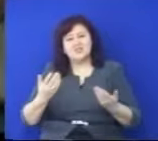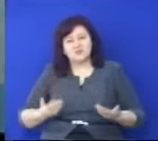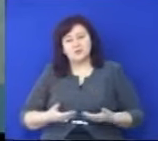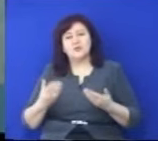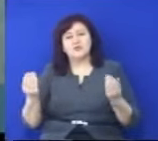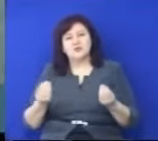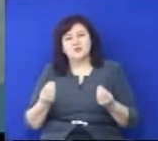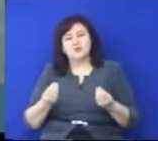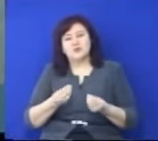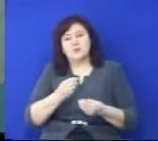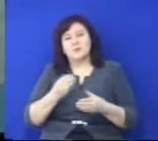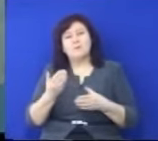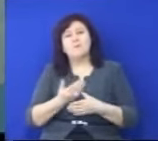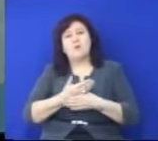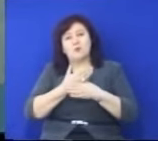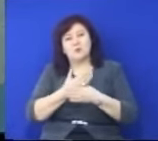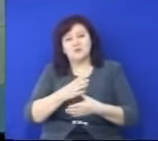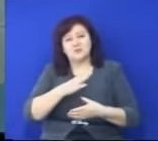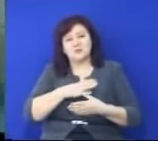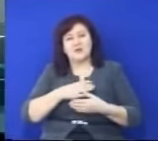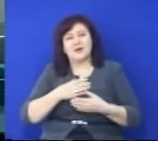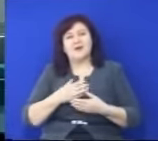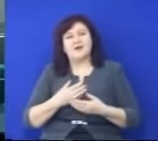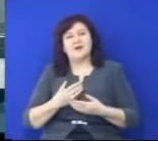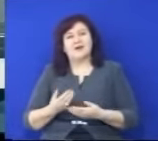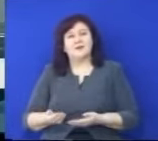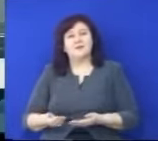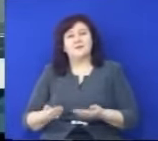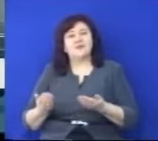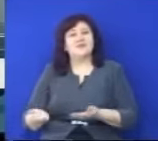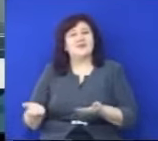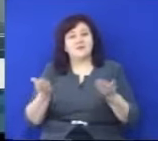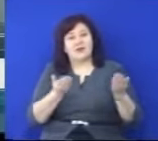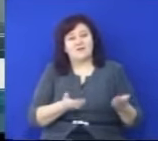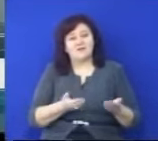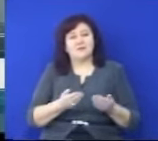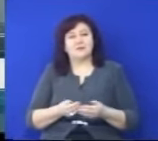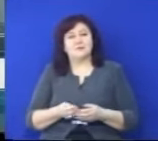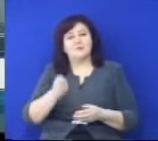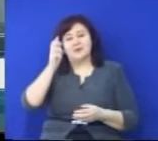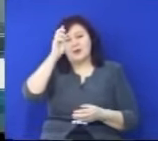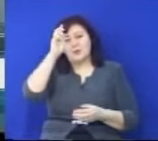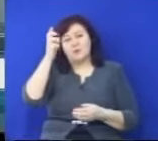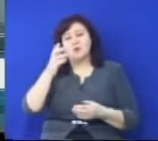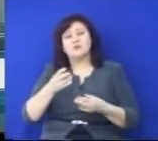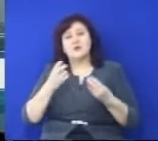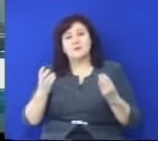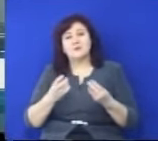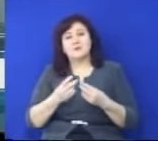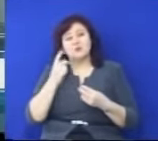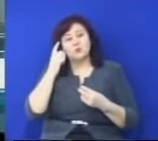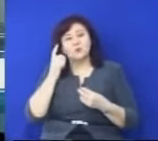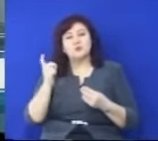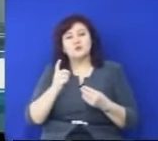әперген. Қолымыздан келгенше мінекей бүгін осы көмегімізді жасап жатырмыз. Алла Тағала ниетімізді, тілегімізді қабыл